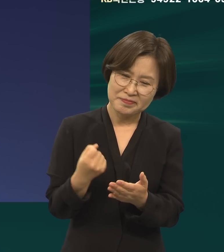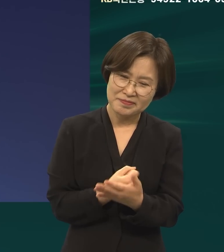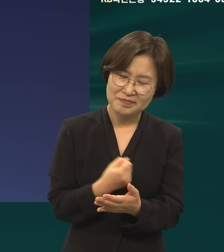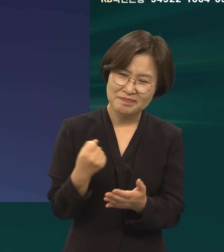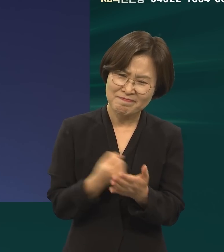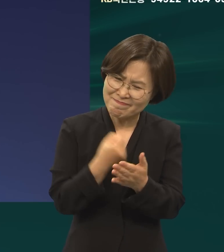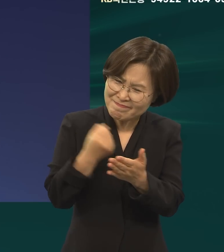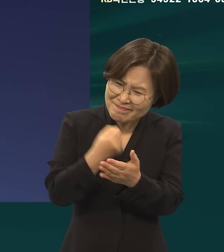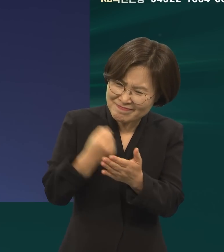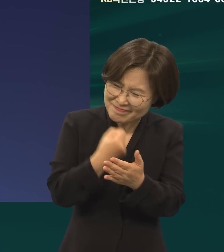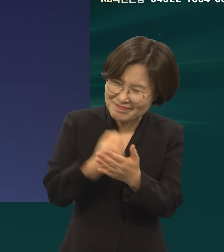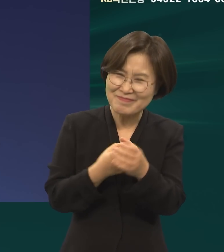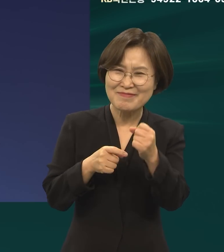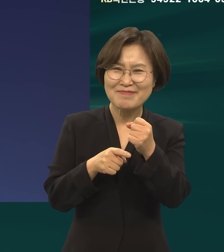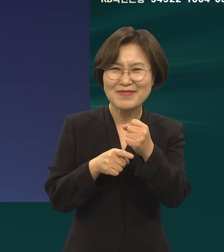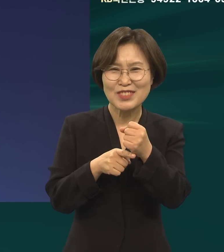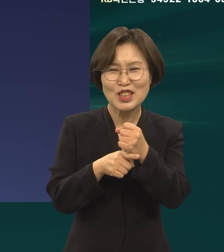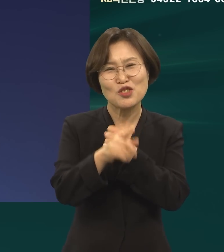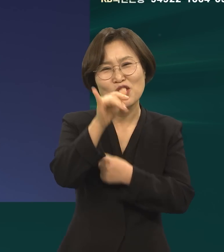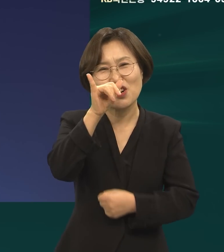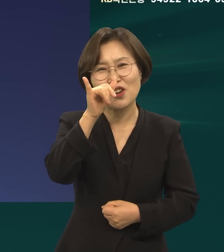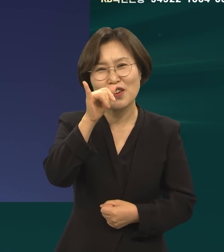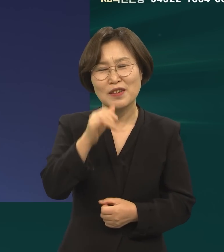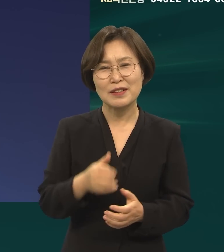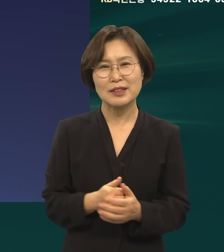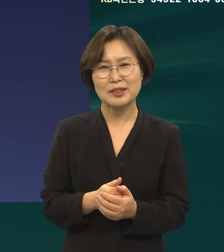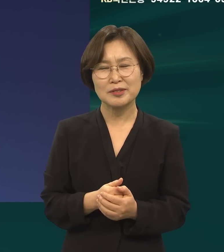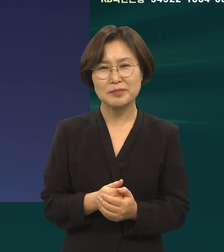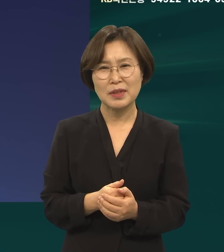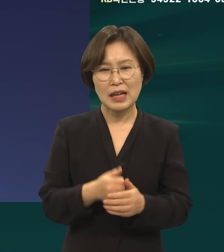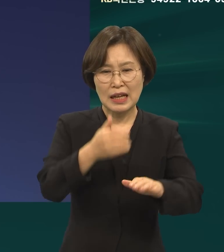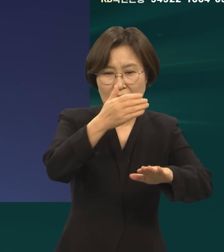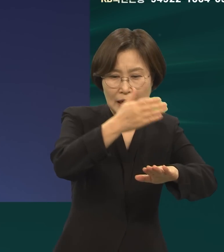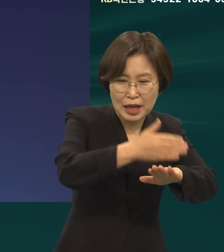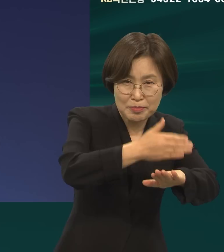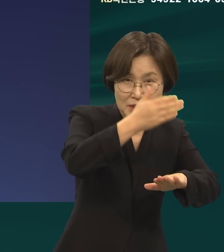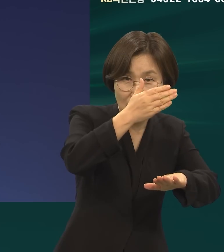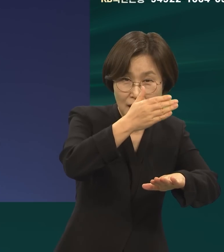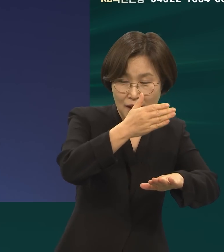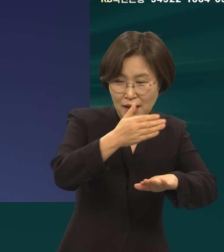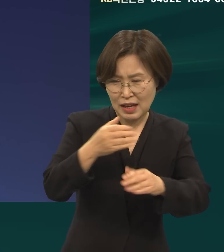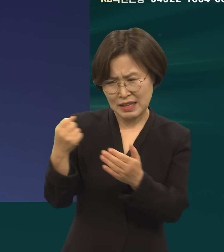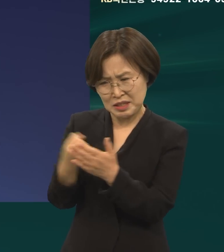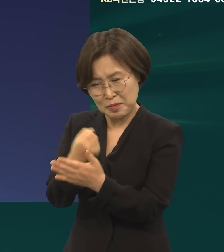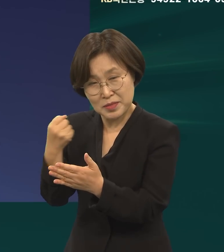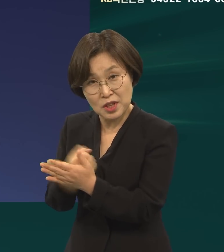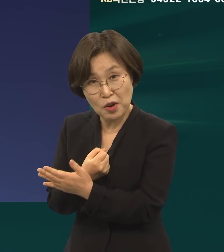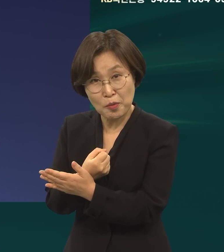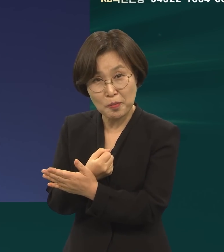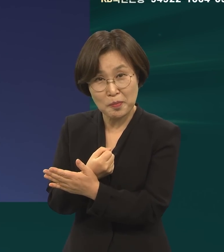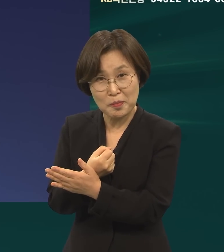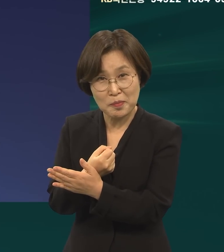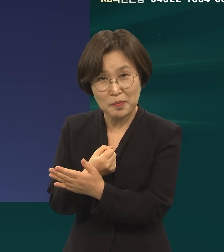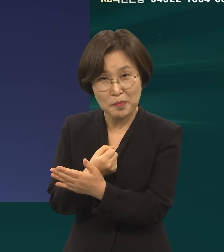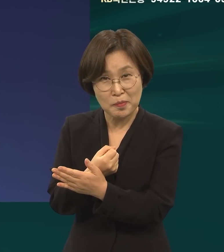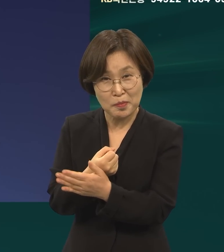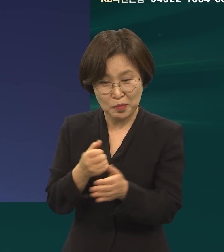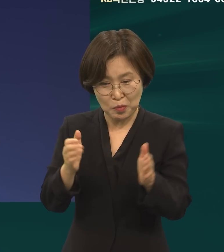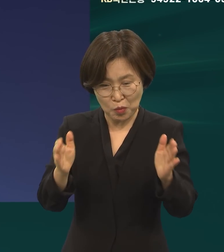수많은 섭섭의 이유들이 있습니다. 여러분, 감사와 섭섭함 사이에 자리 잡을 수 있는